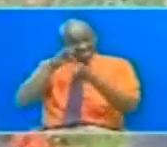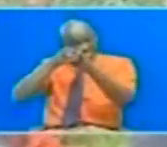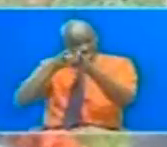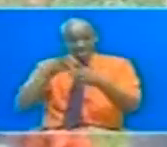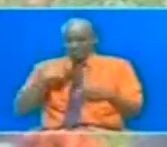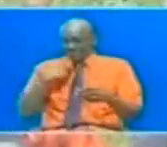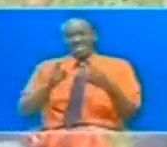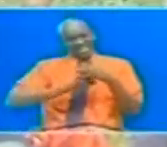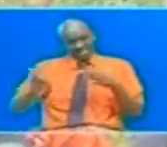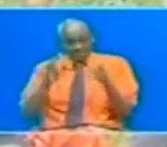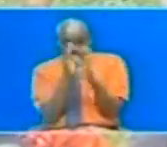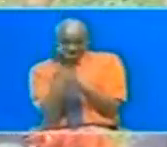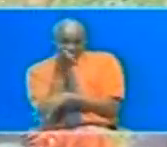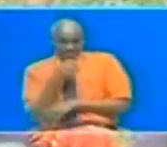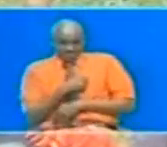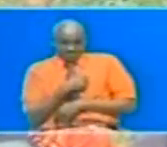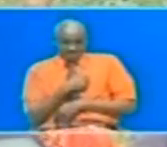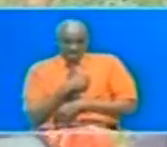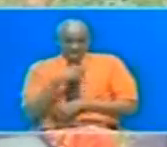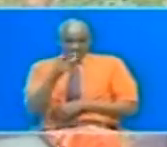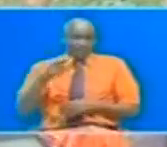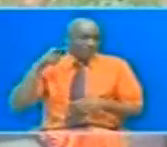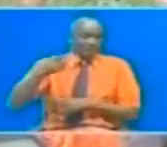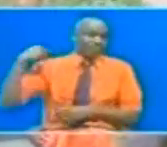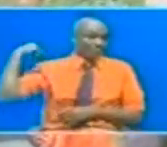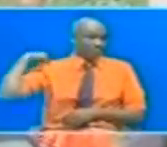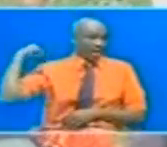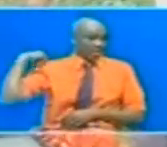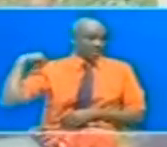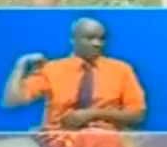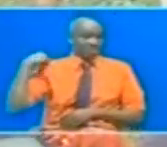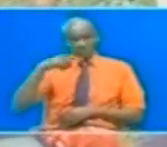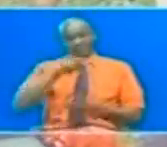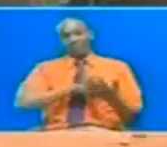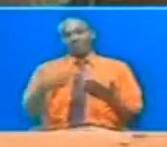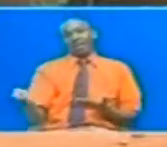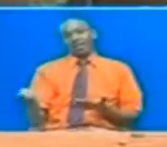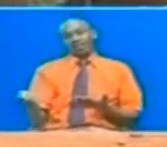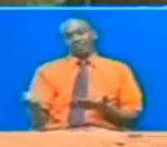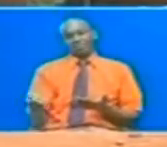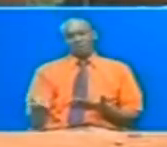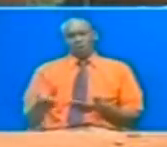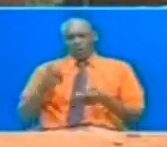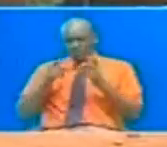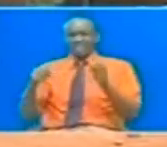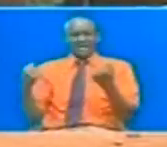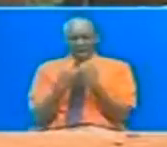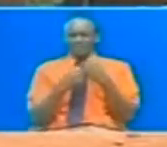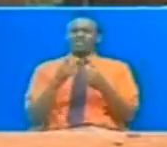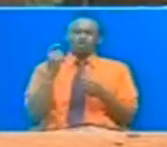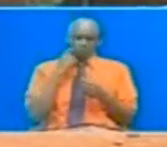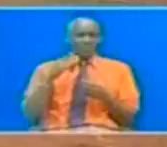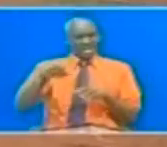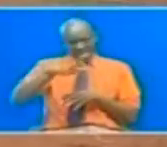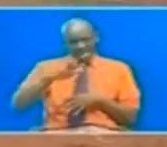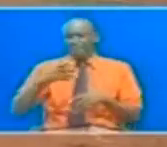mwenzangu nikaingia kwa corridor yenye ilikuwa pale. So ndiye aliweza kumpiga risasi kutoka nyuma, akaanguka chini. Bullets tore through Kiango Shopping Center